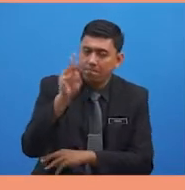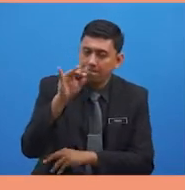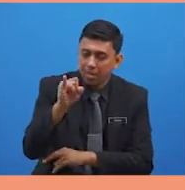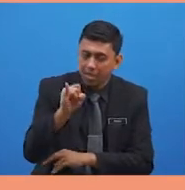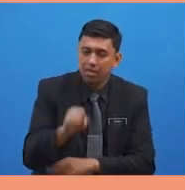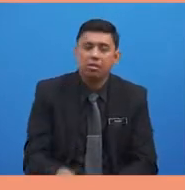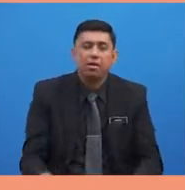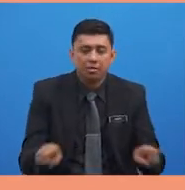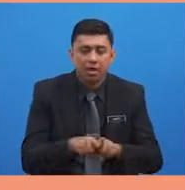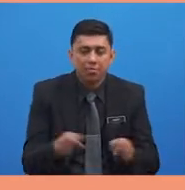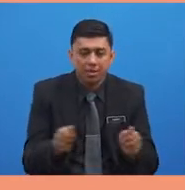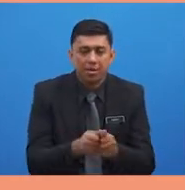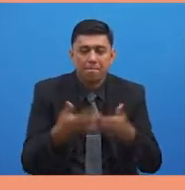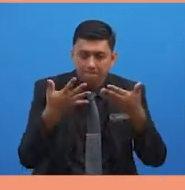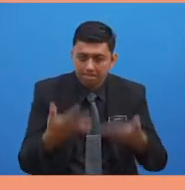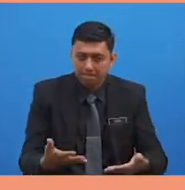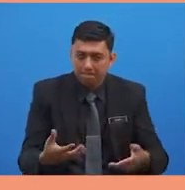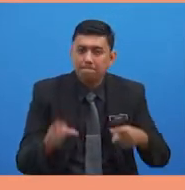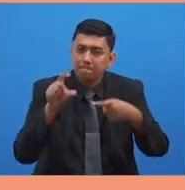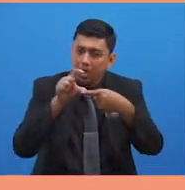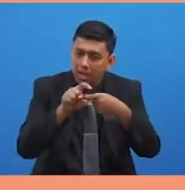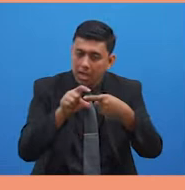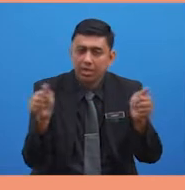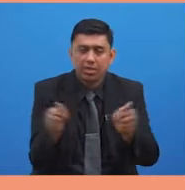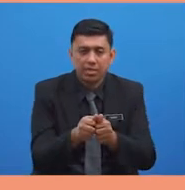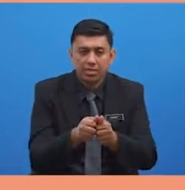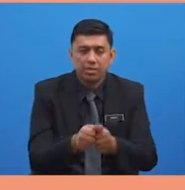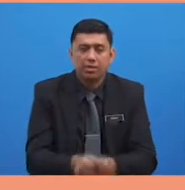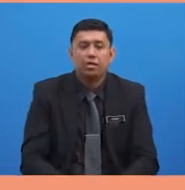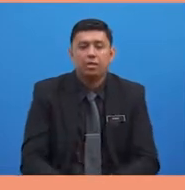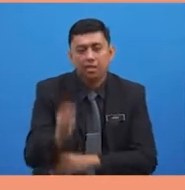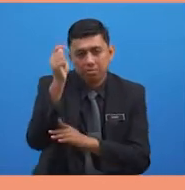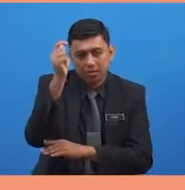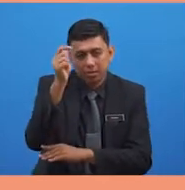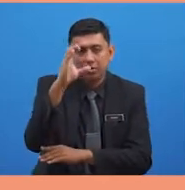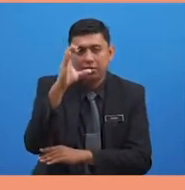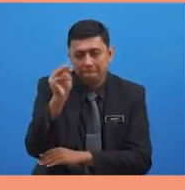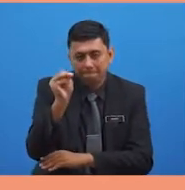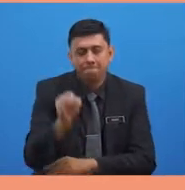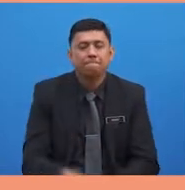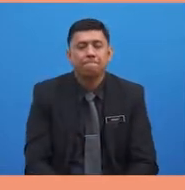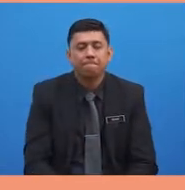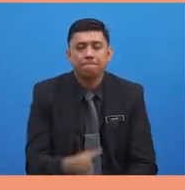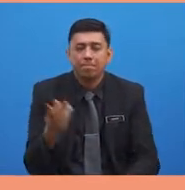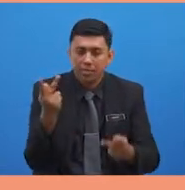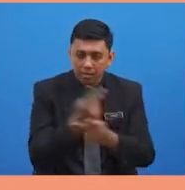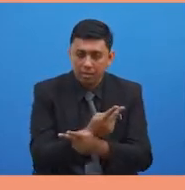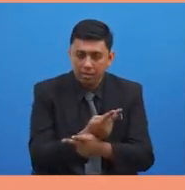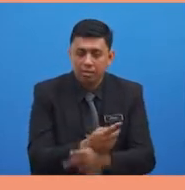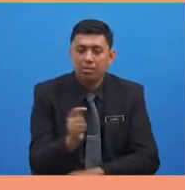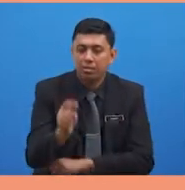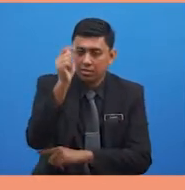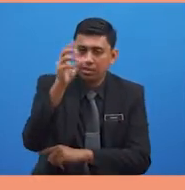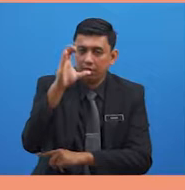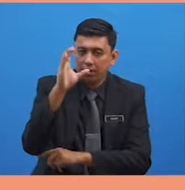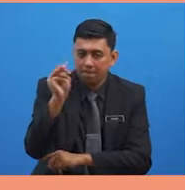sama dengan berat bahagi dengan tinggi sentimeter darab